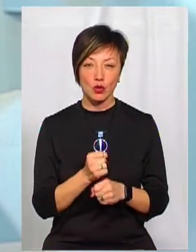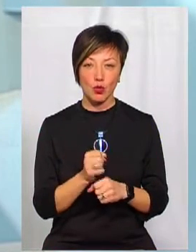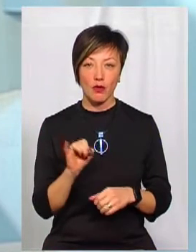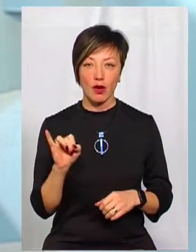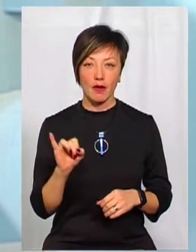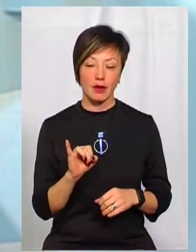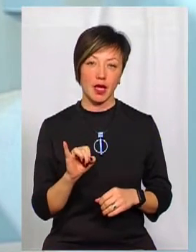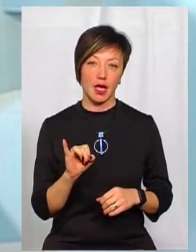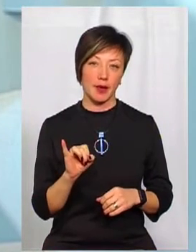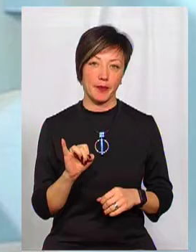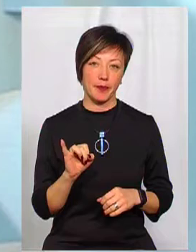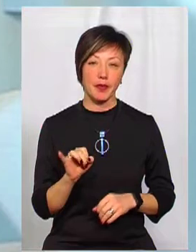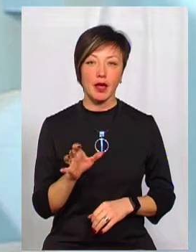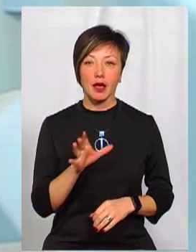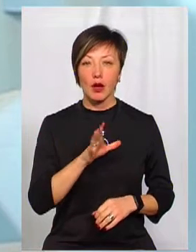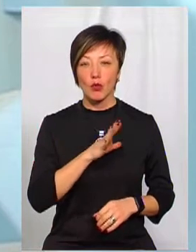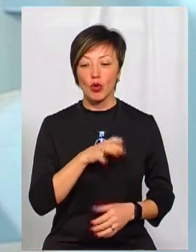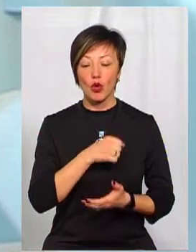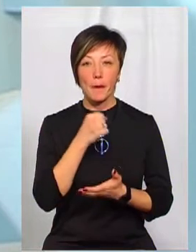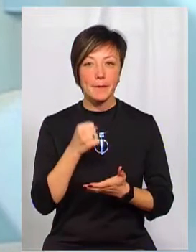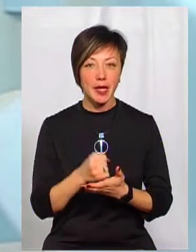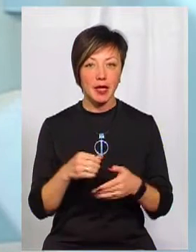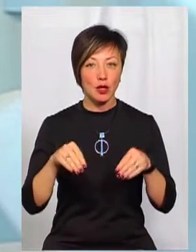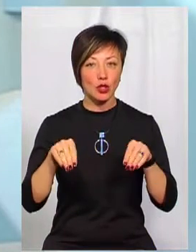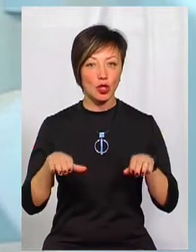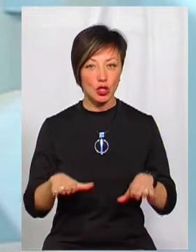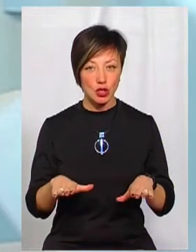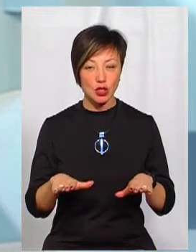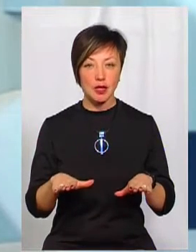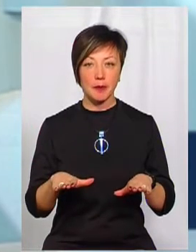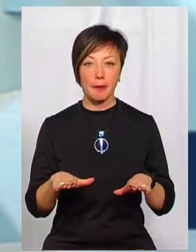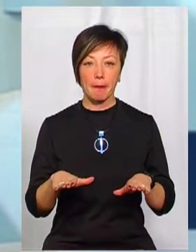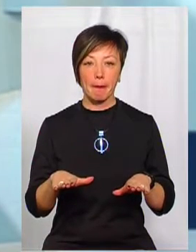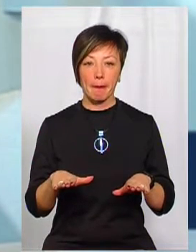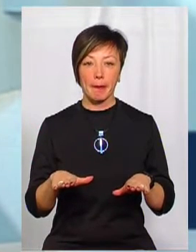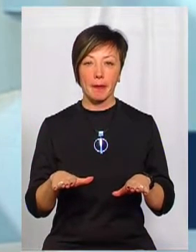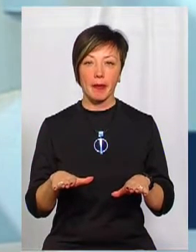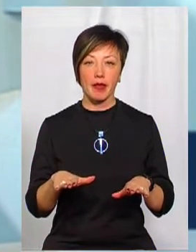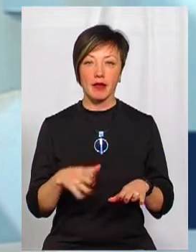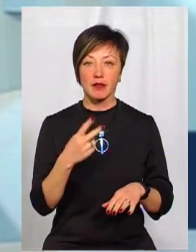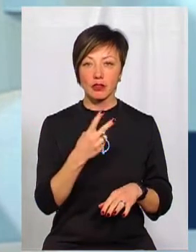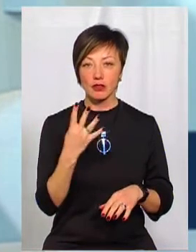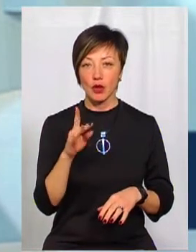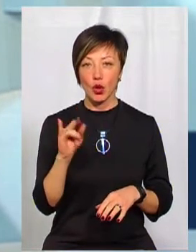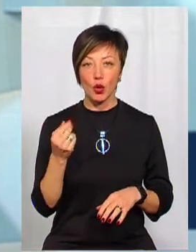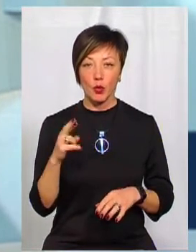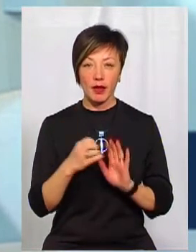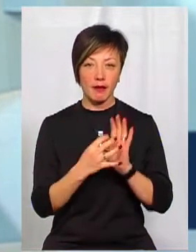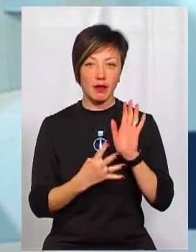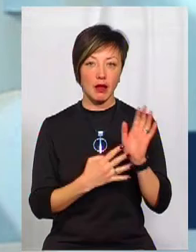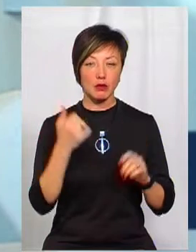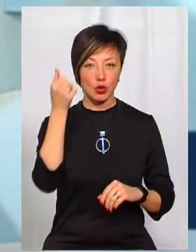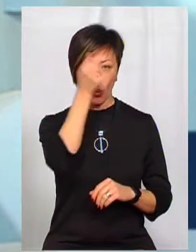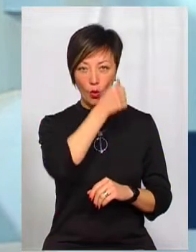і було прийнято рішення постанови НКРЕКП від 24 грудня 2019